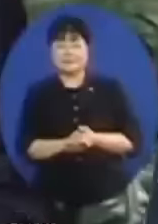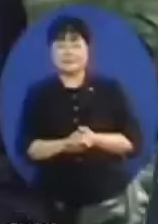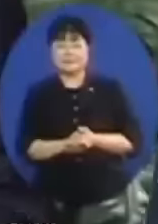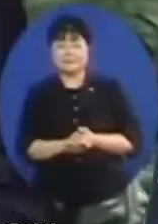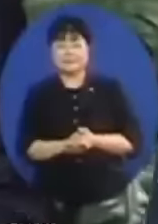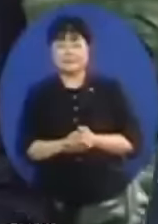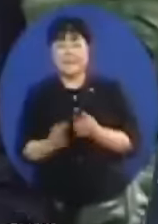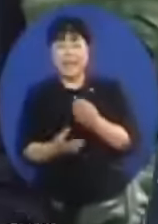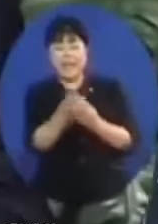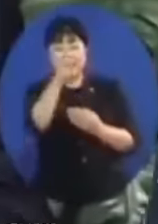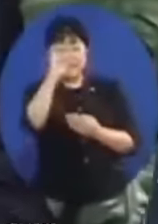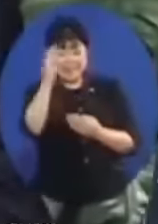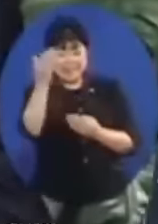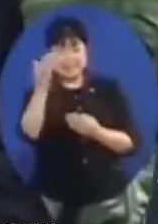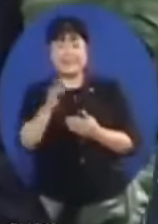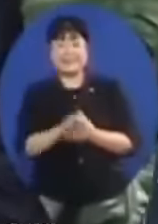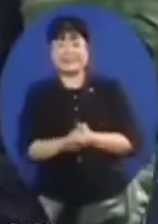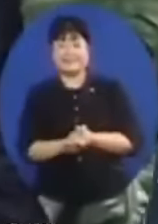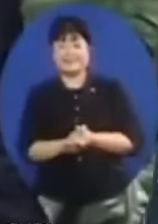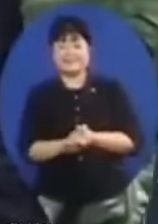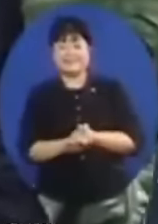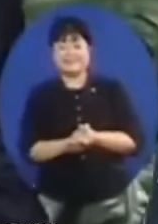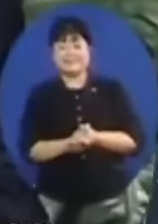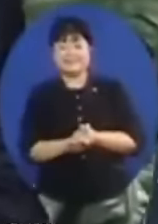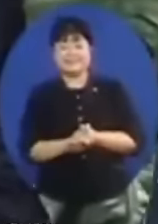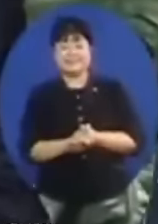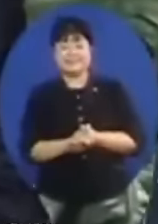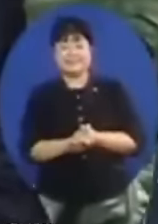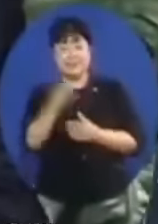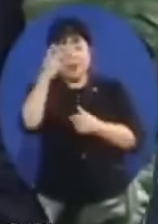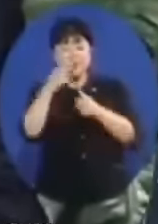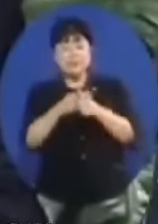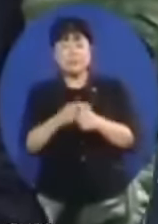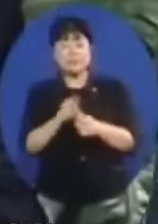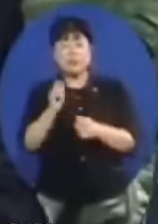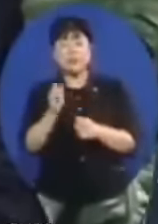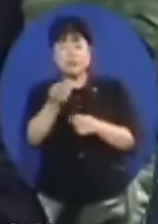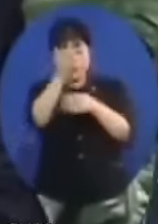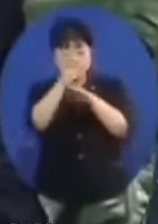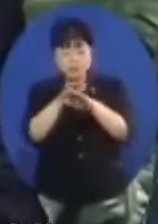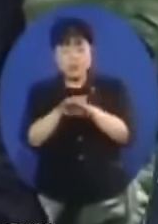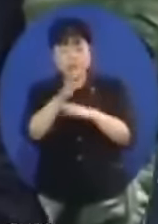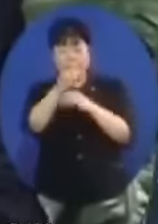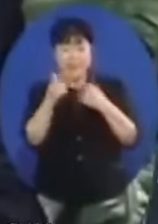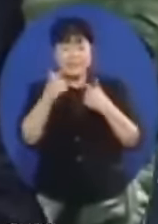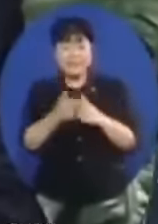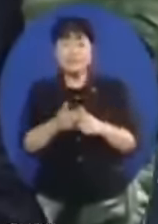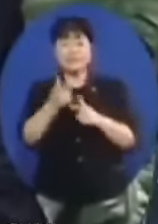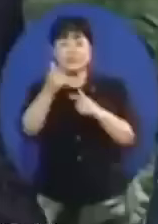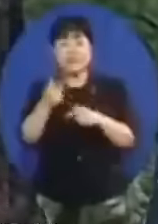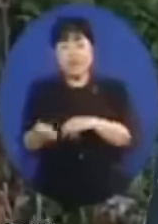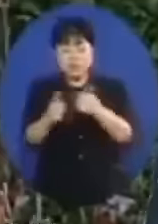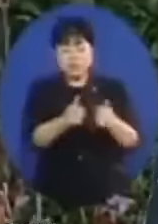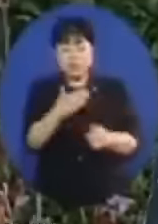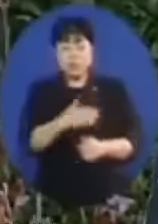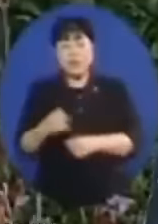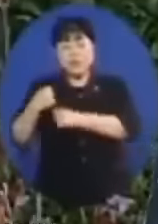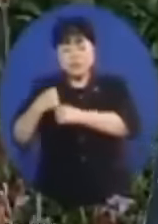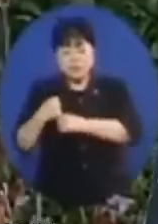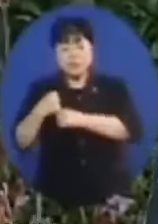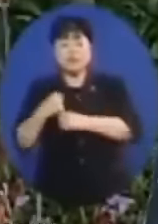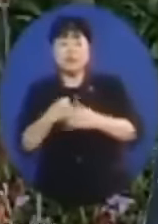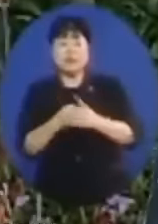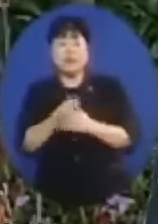일치가 되어야만 우리의 소유가 되는 것입니다. 바울은 고린도 교인들에게 우리가 항상 예수의 죽음을 몸에